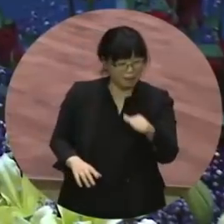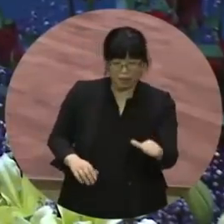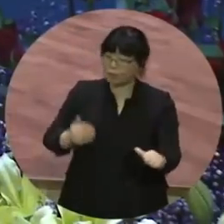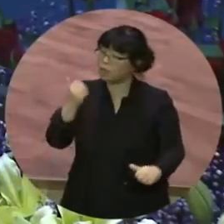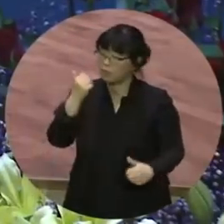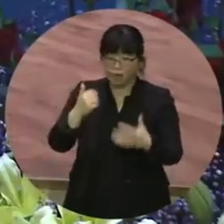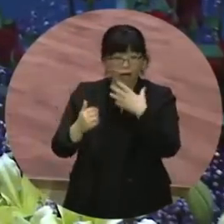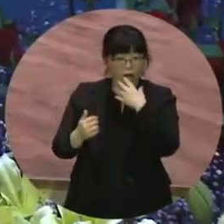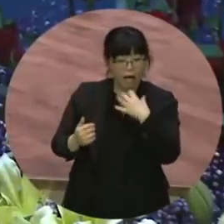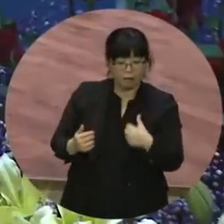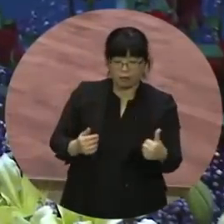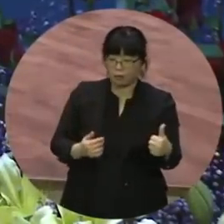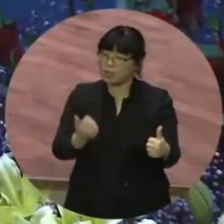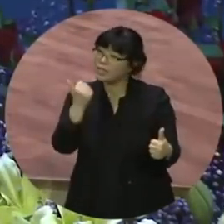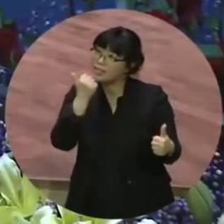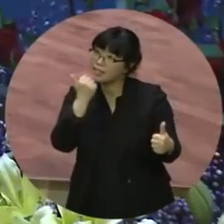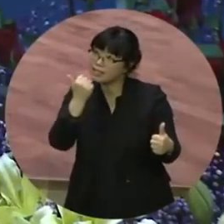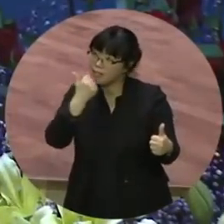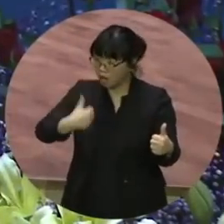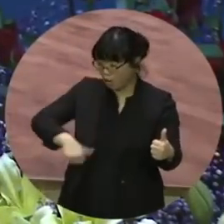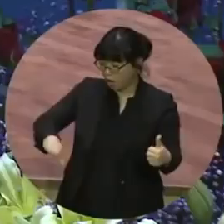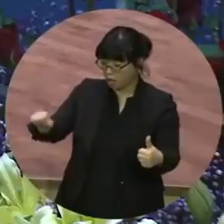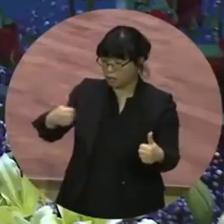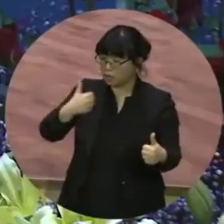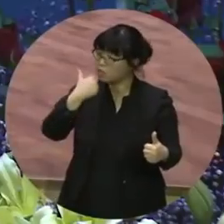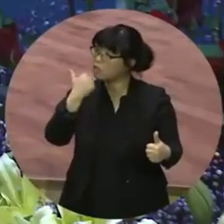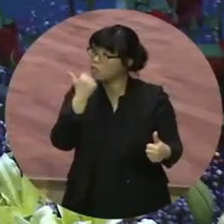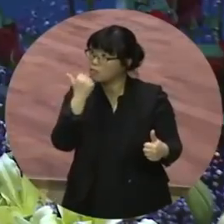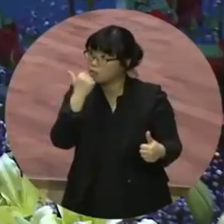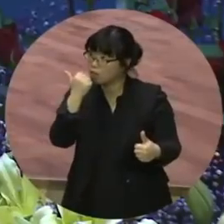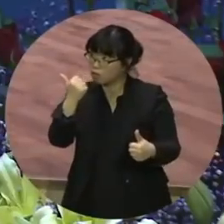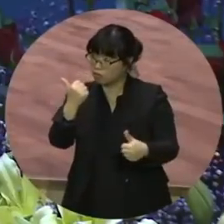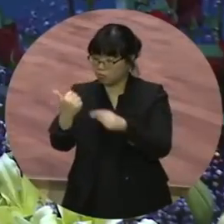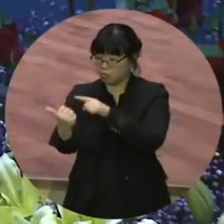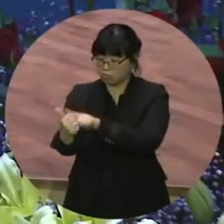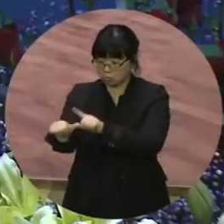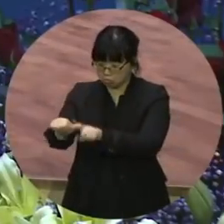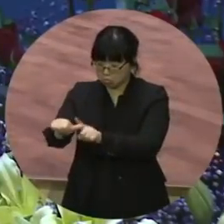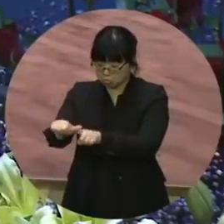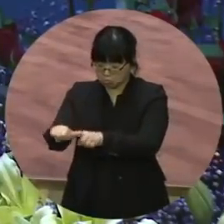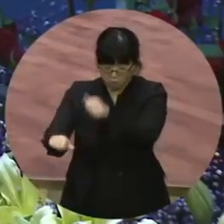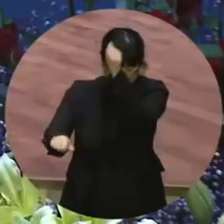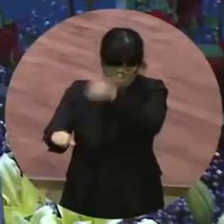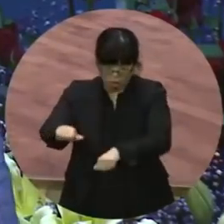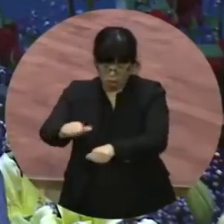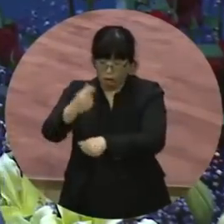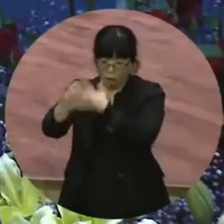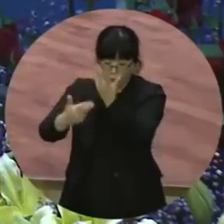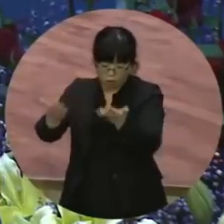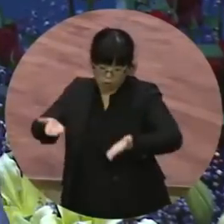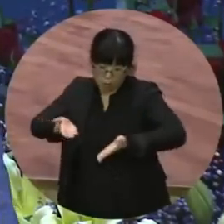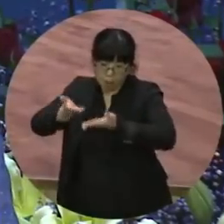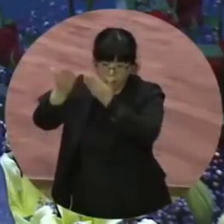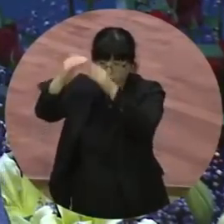이 바친 내용이 담긴 이 창세기 22장 이 성경은요,